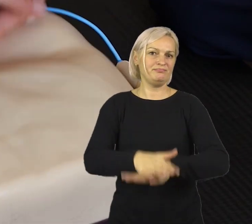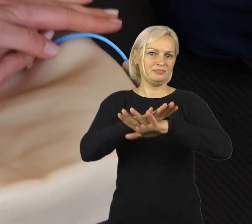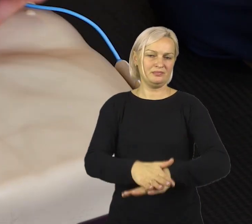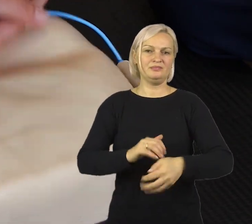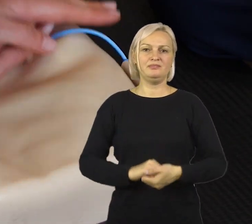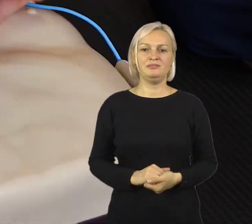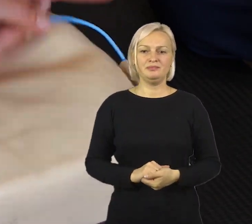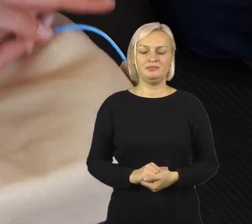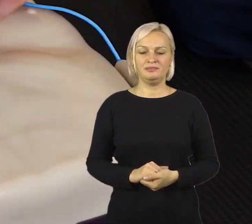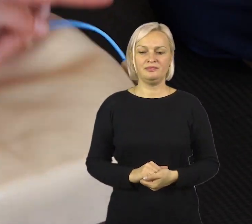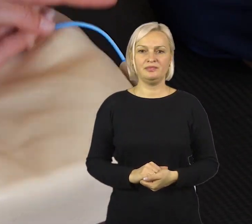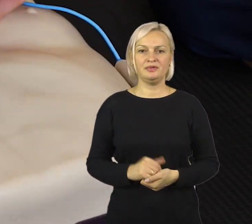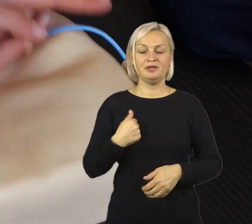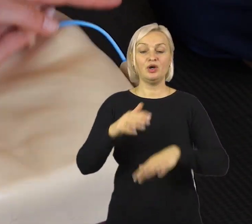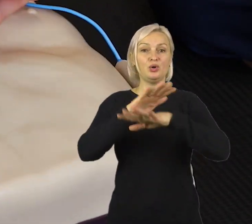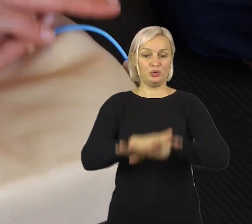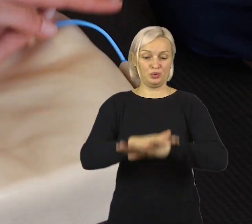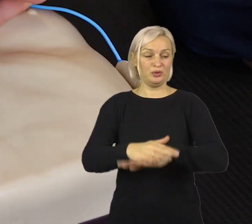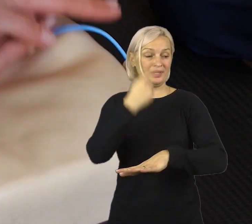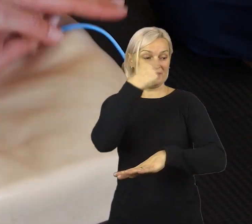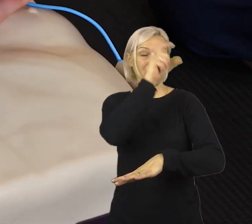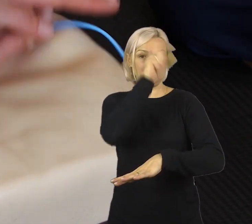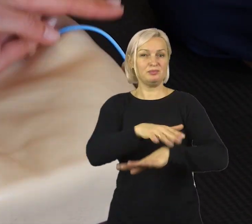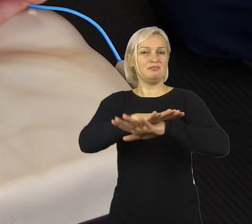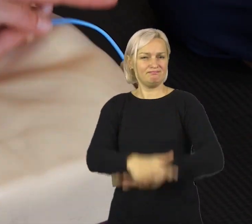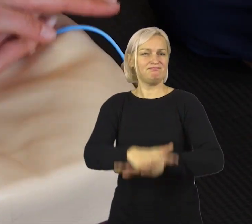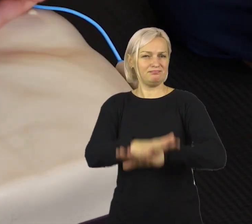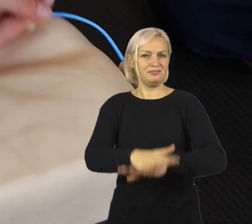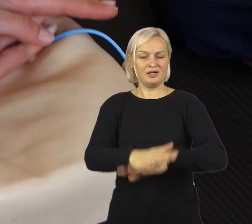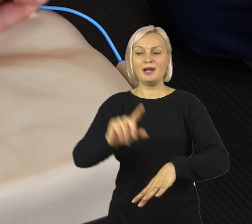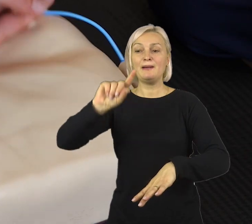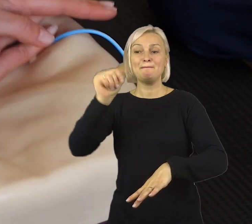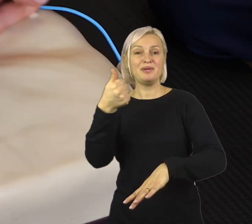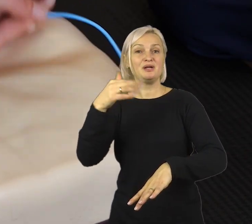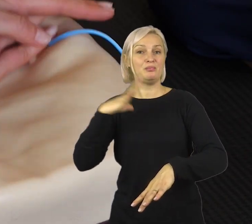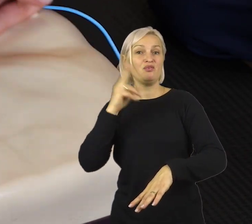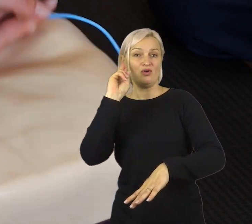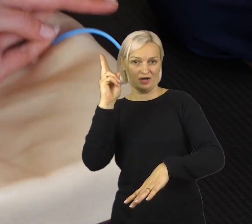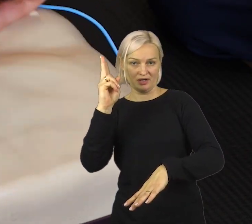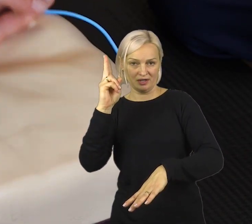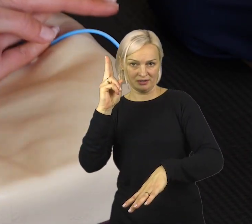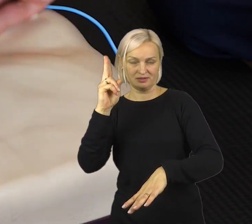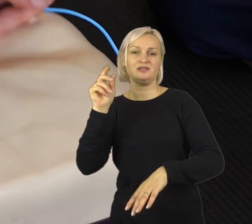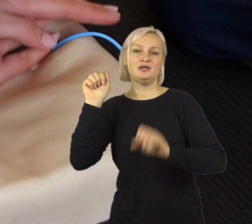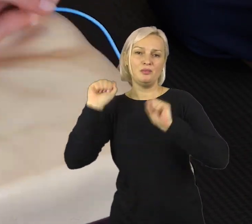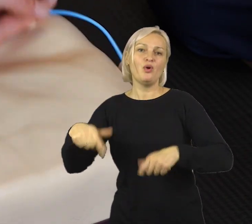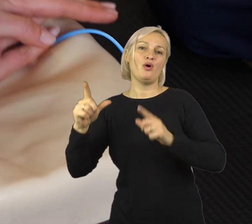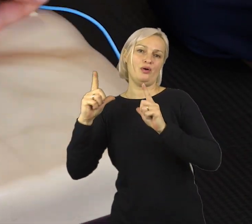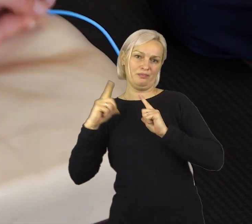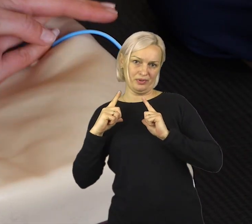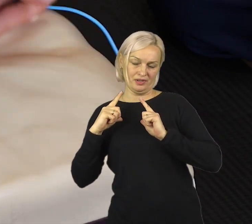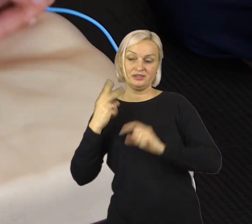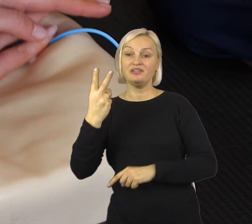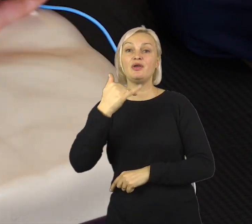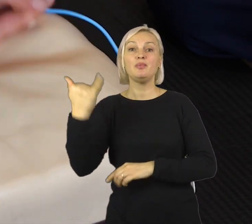Po krūtinės ląstos paspaudimus atlieka kitas asmuo. Pirmasis gelbėtojas gali pailsėti. Po kitų